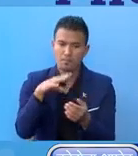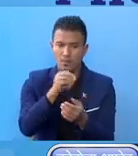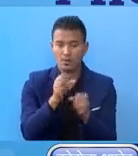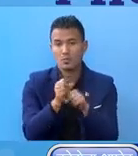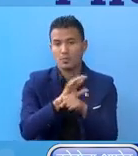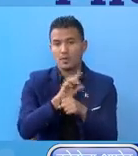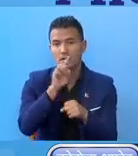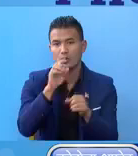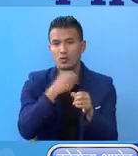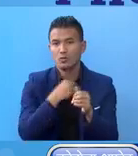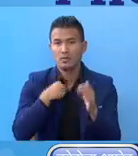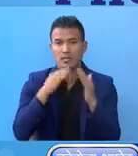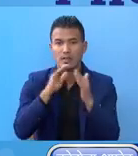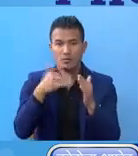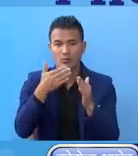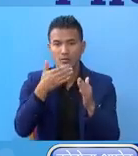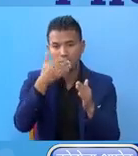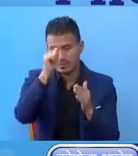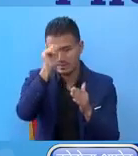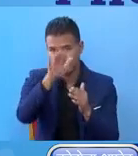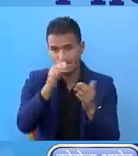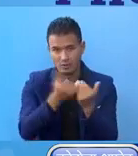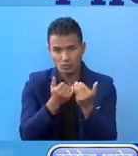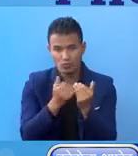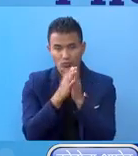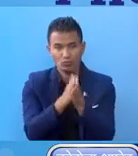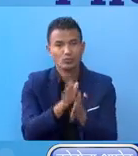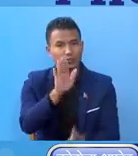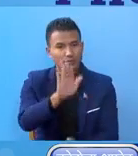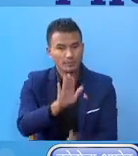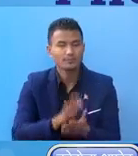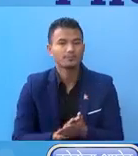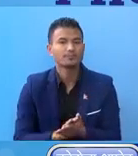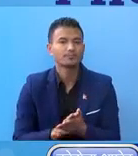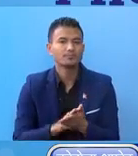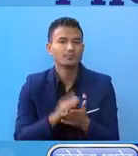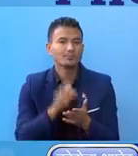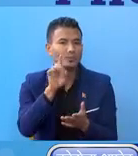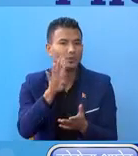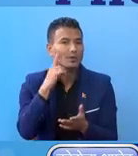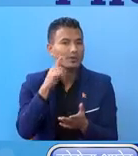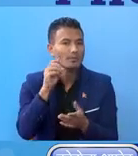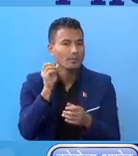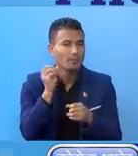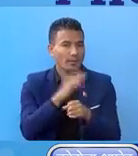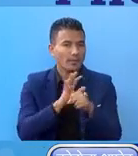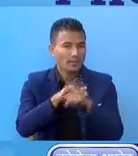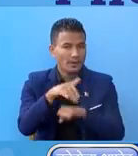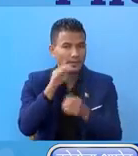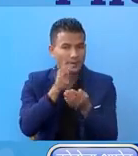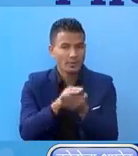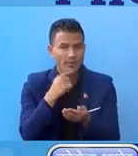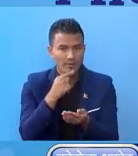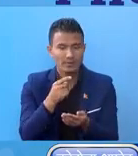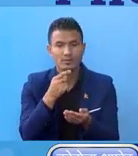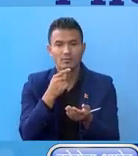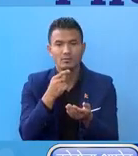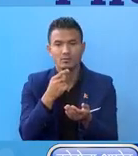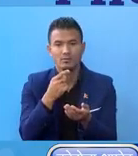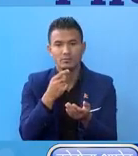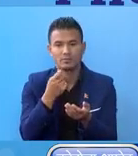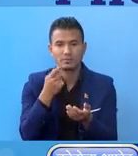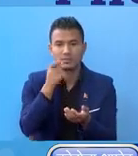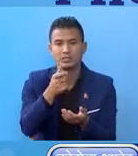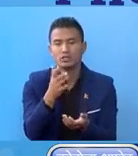कोभिड अस्पतालहरूलाई जानकारी गराइदिनु हुन अनुरोध छ। साथै 14 दिनभन्दा बढी राखेमा नेपाल सरकारले शोध भर्ना नगर्ने